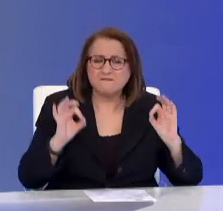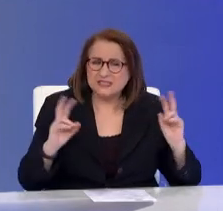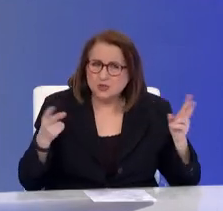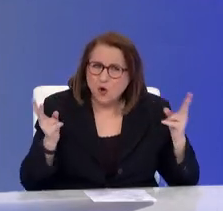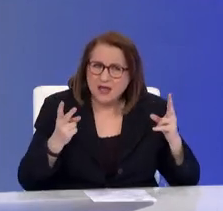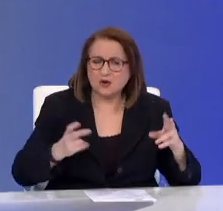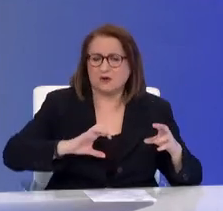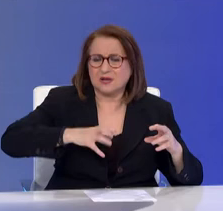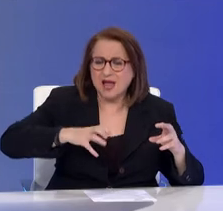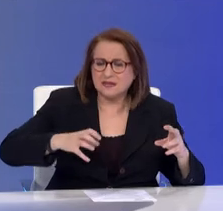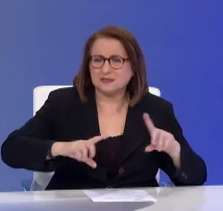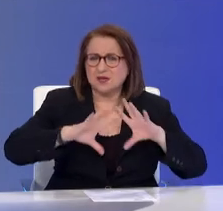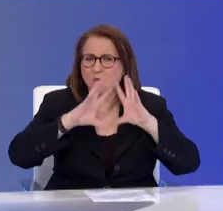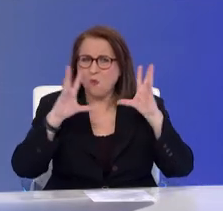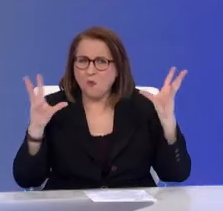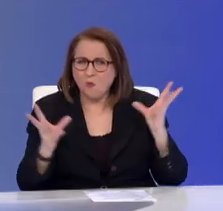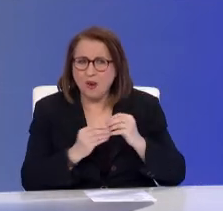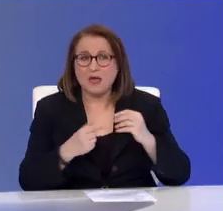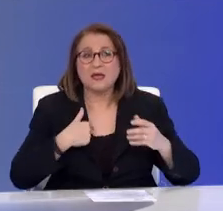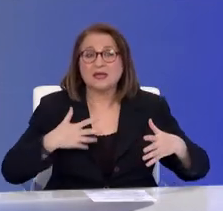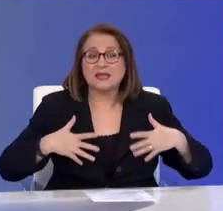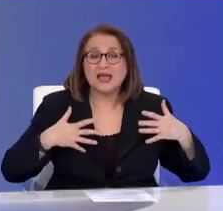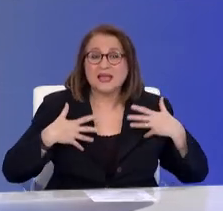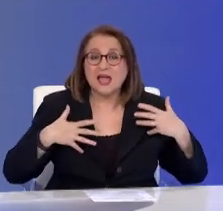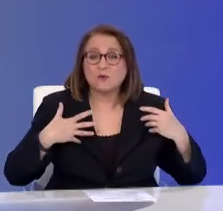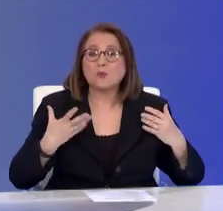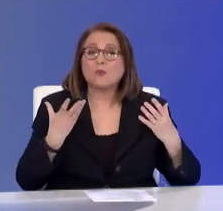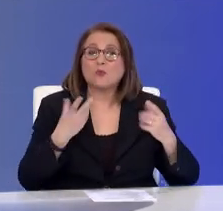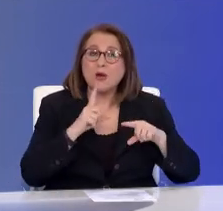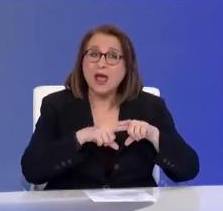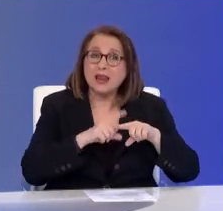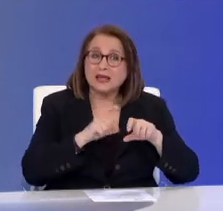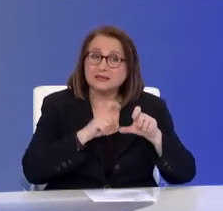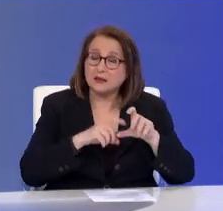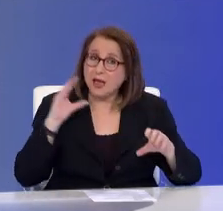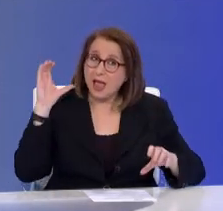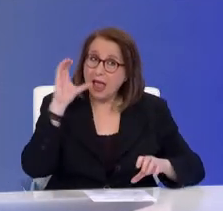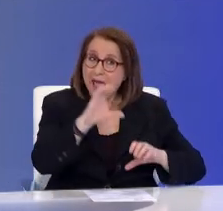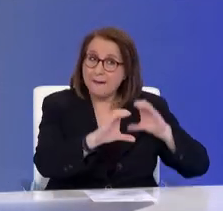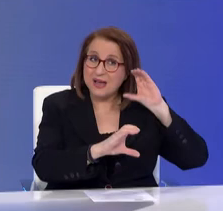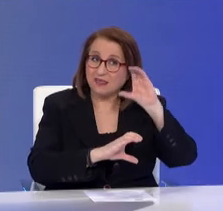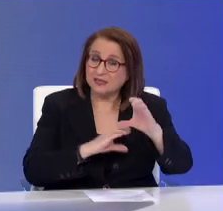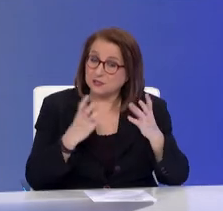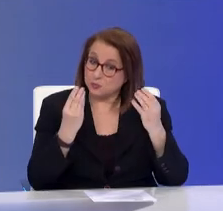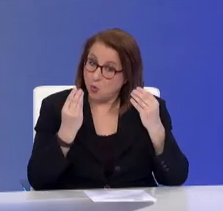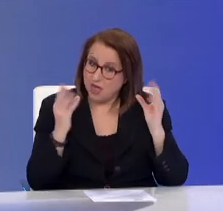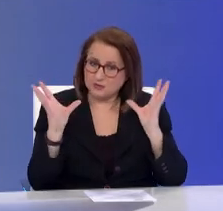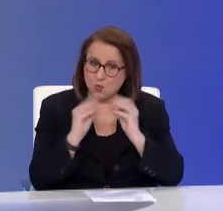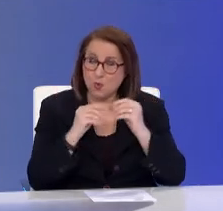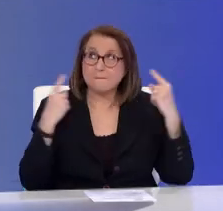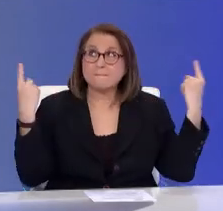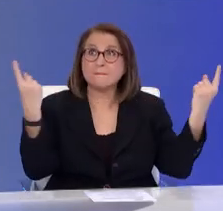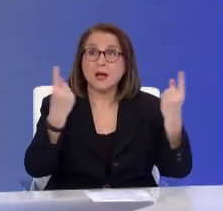και χαίρομαι ιδιαίτερα για τις επενδύσεις των ελληνικών εταιριών στον τομέα των